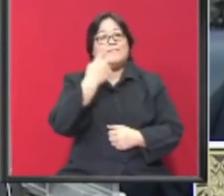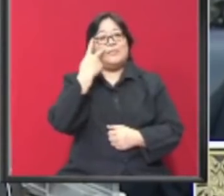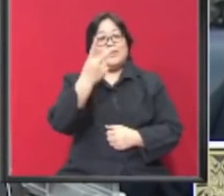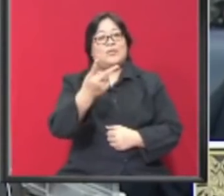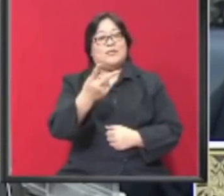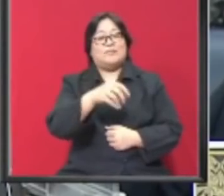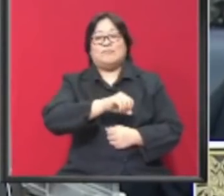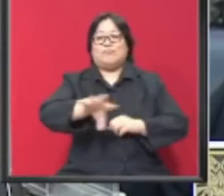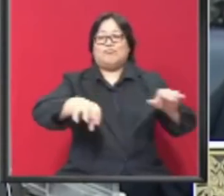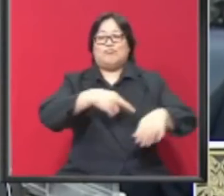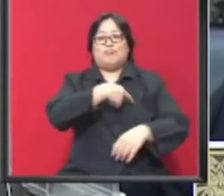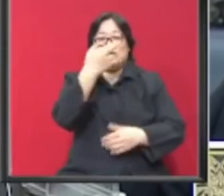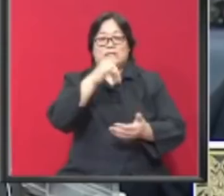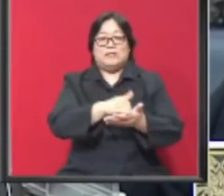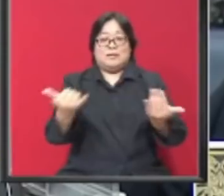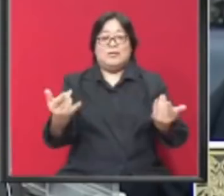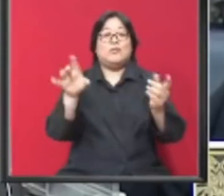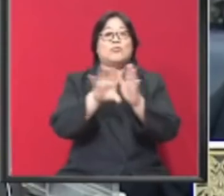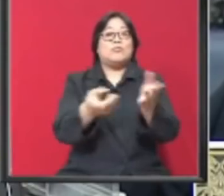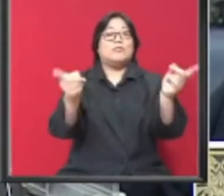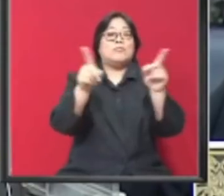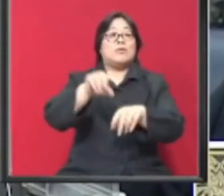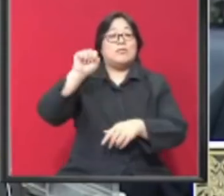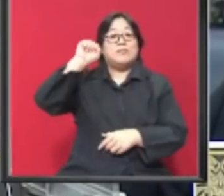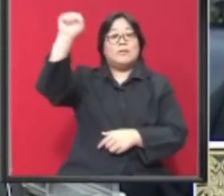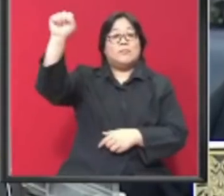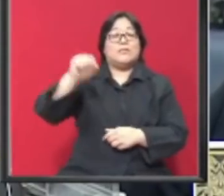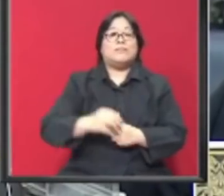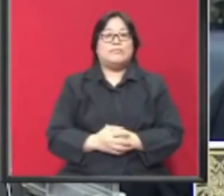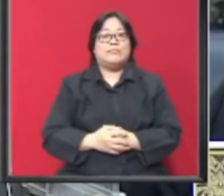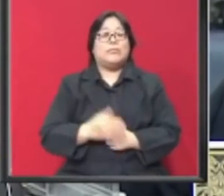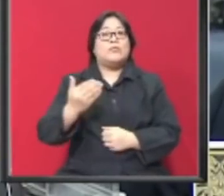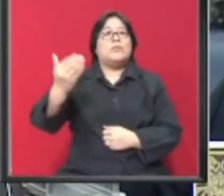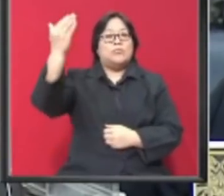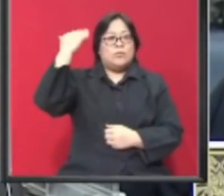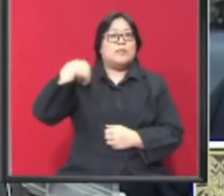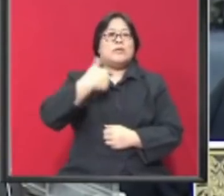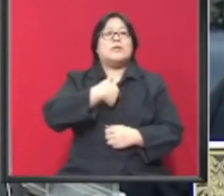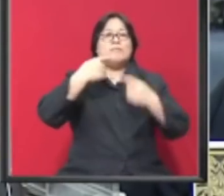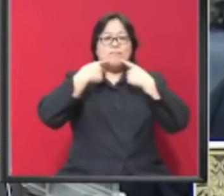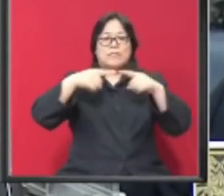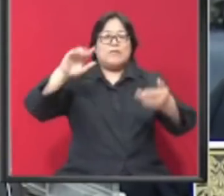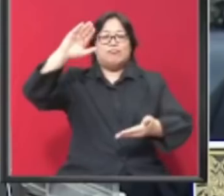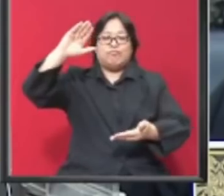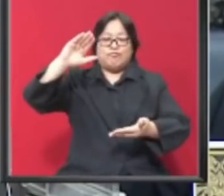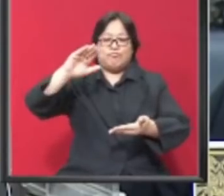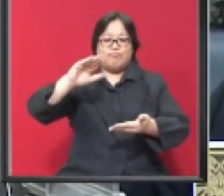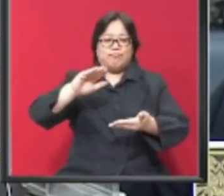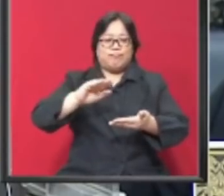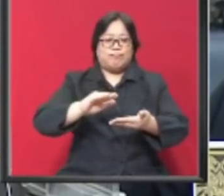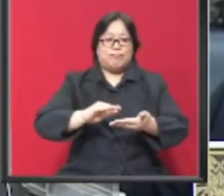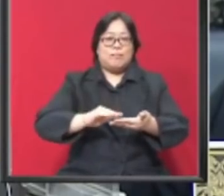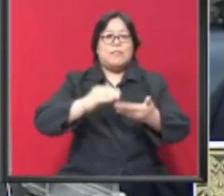pembacaan ini di Sabah jika dahulu kita sudah berjaya kurangkan wabah